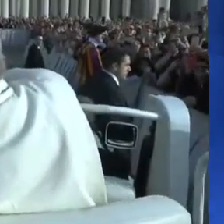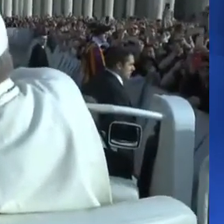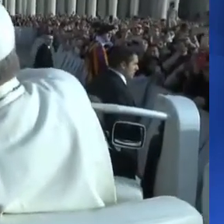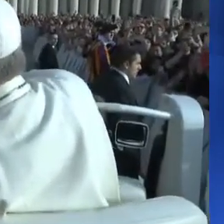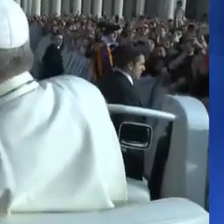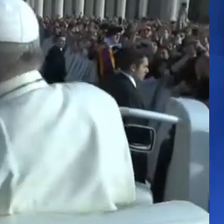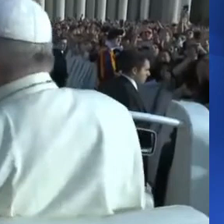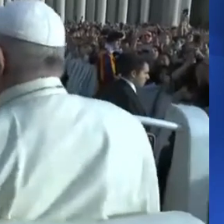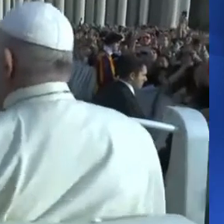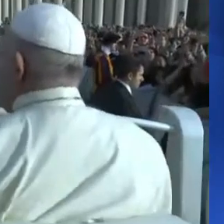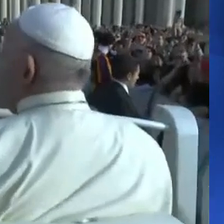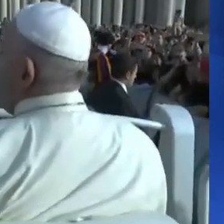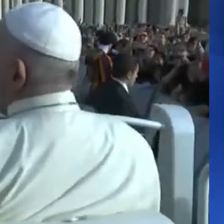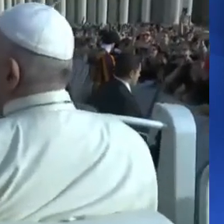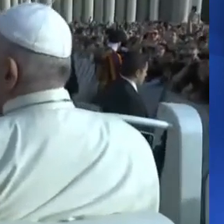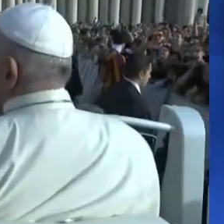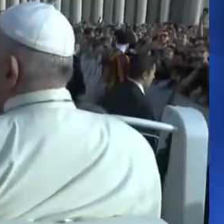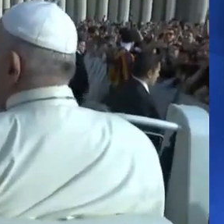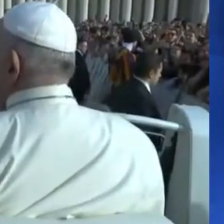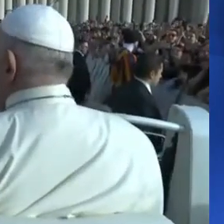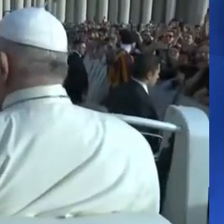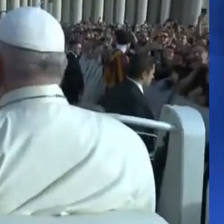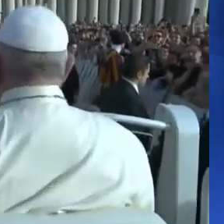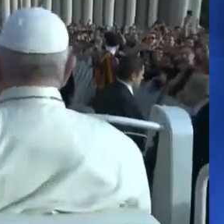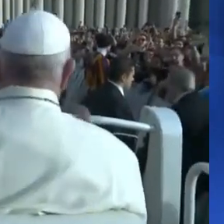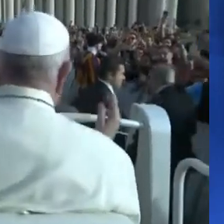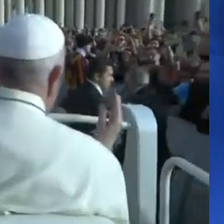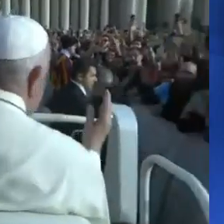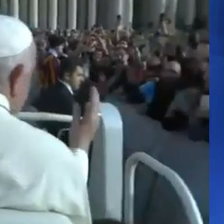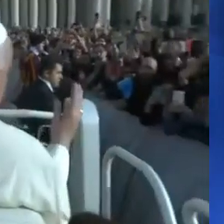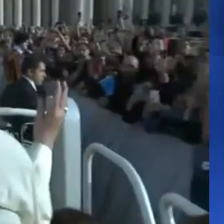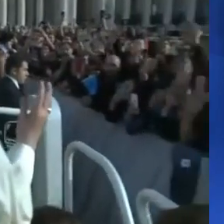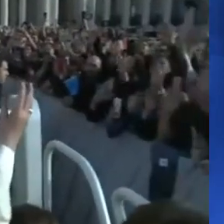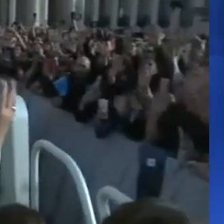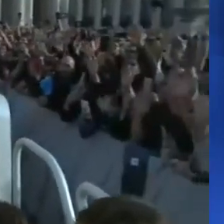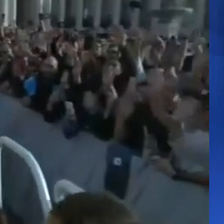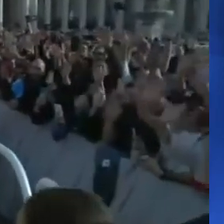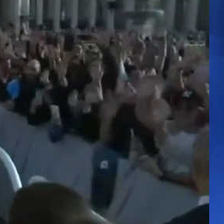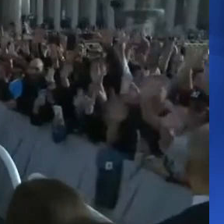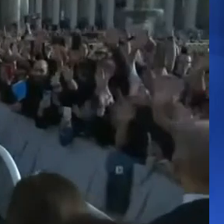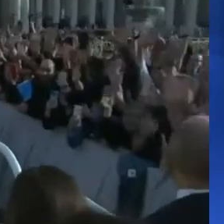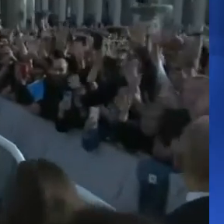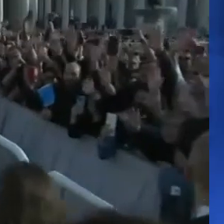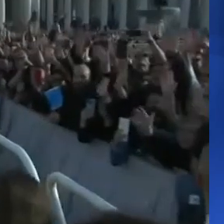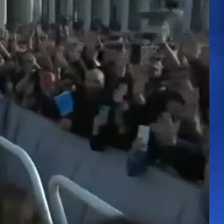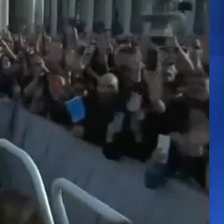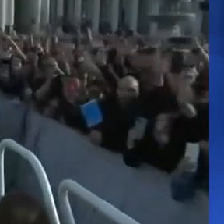włocławskiej, pielgrzymi z parafii świętej Katarzyny Aleksandryjskiej, dziewicy i męczennicy w